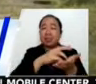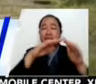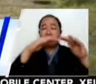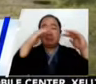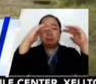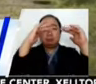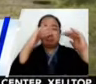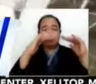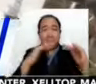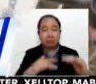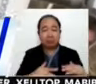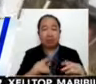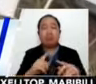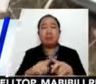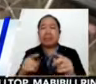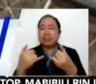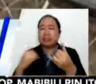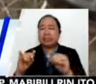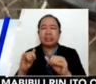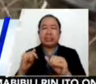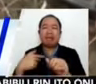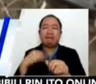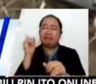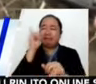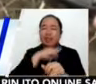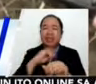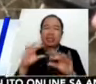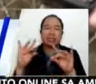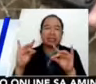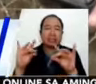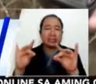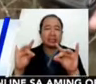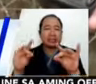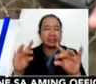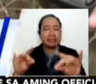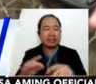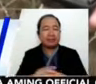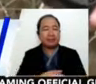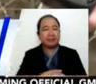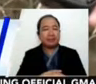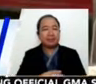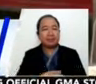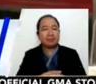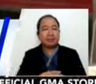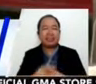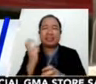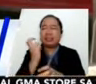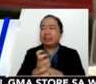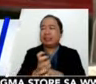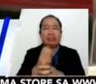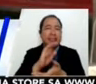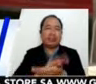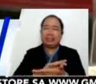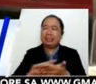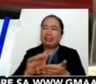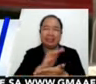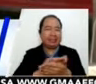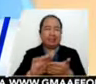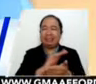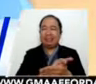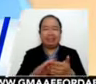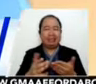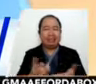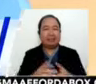itong makakapal na putik. Problema po talaga namin kasi mahirap maglinis dito. Kanya-kanya na rin linis ang mga